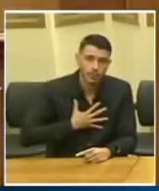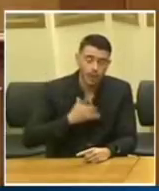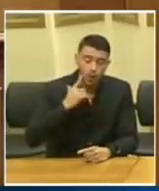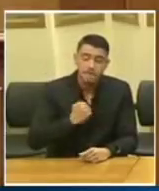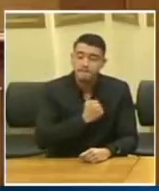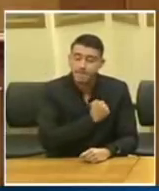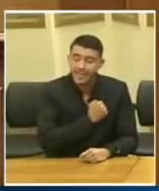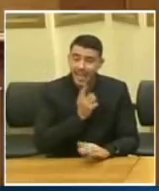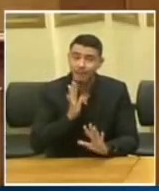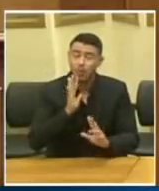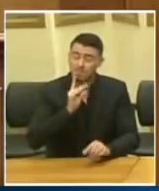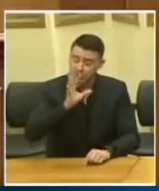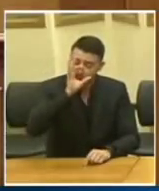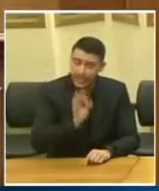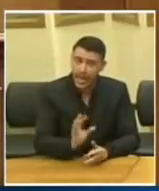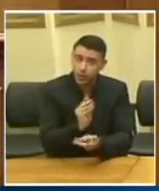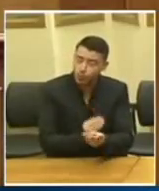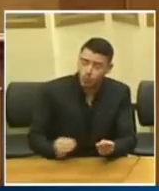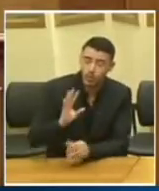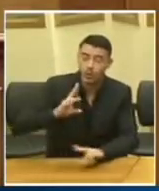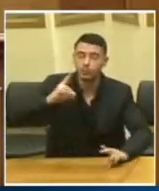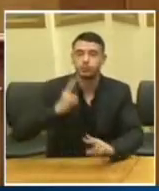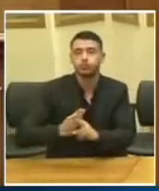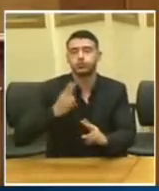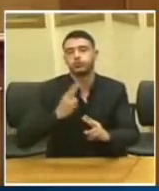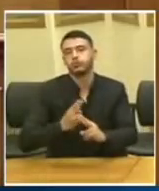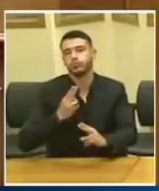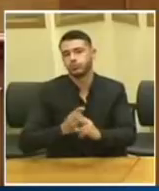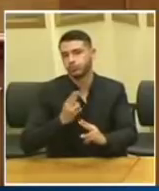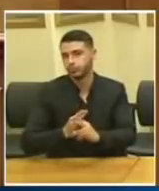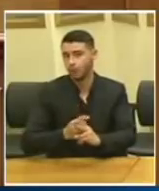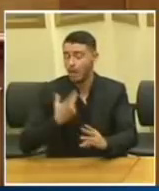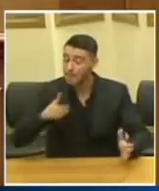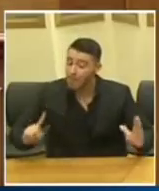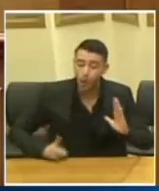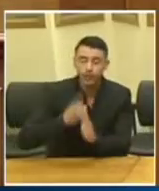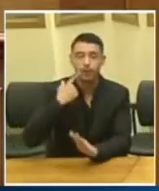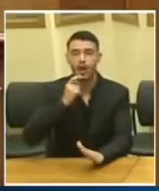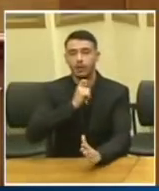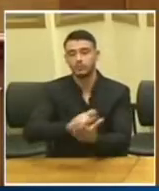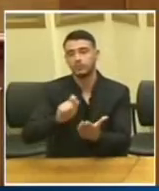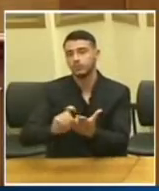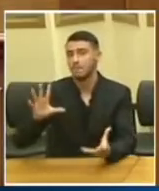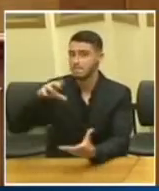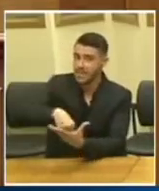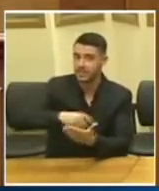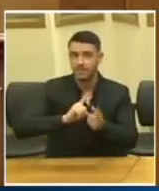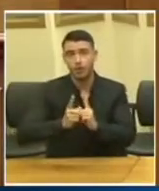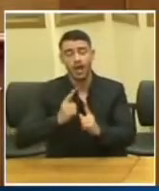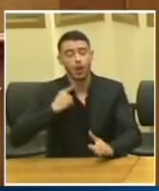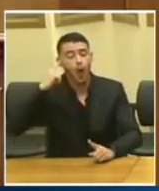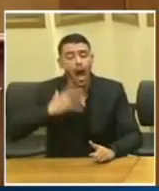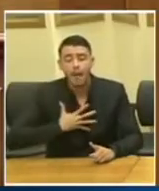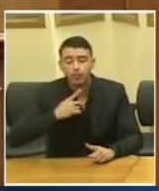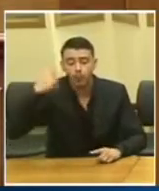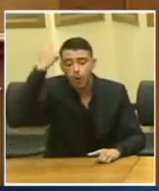πιο κρίσιμο θέμα. Θεωρώ ότι είναι το πιο κρίσιμο θέμα, γιατί κατά τη δική μου άποψη, αν